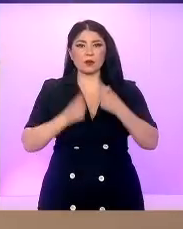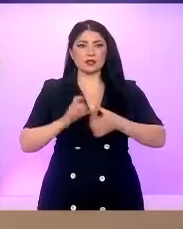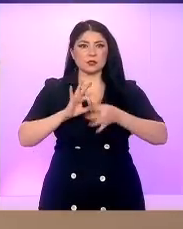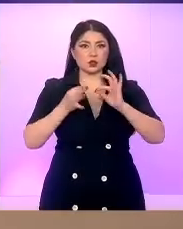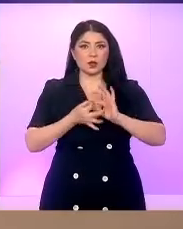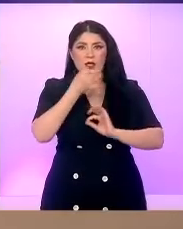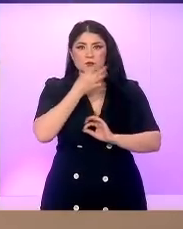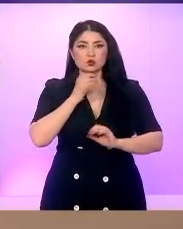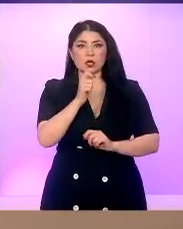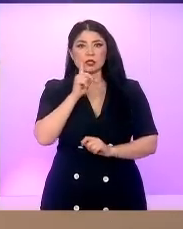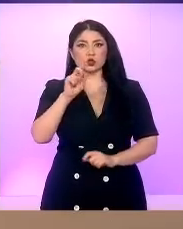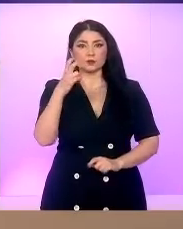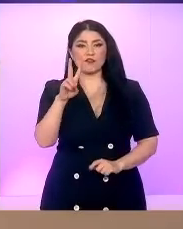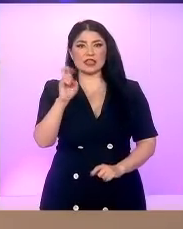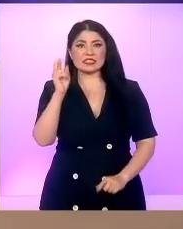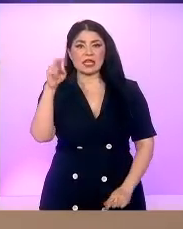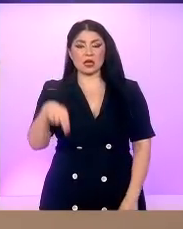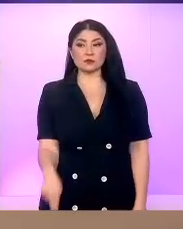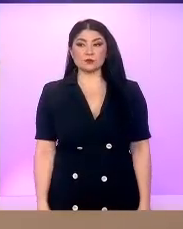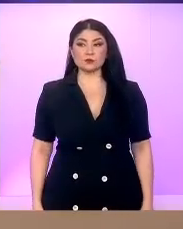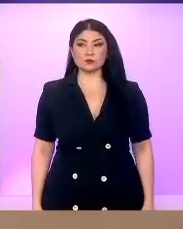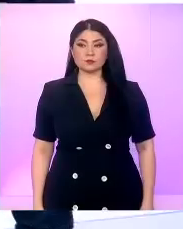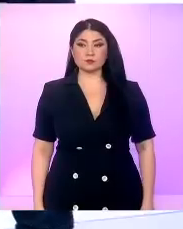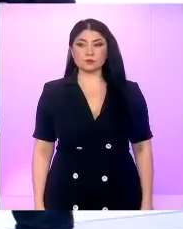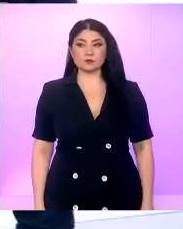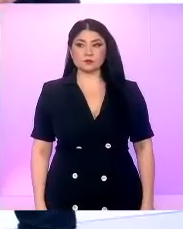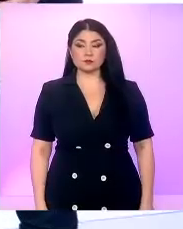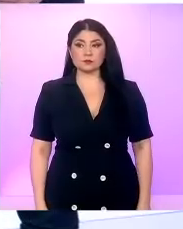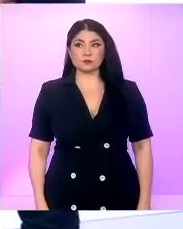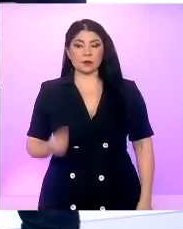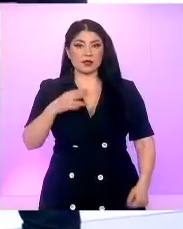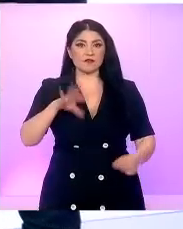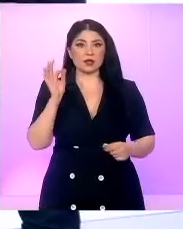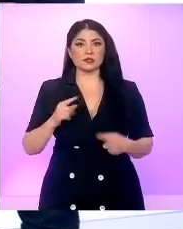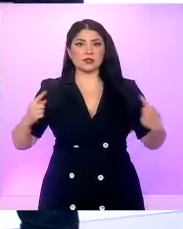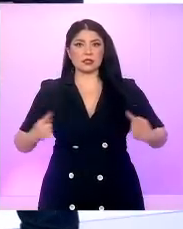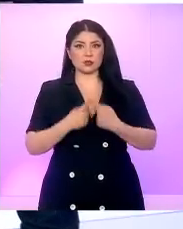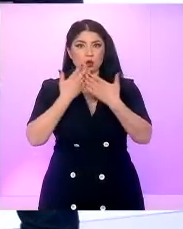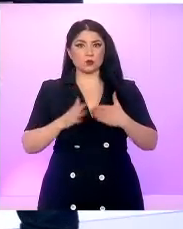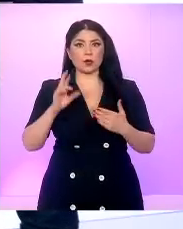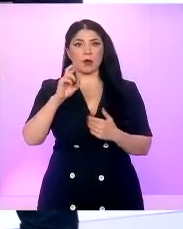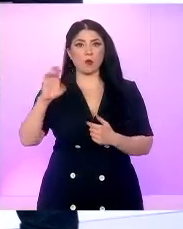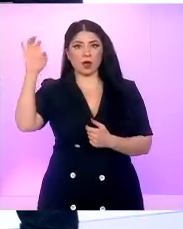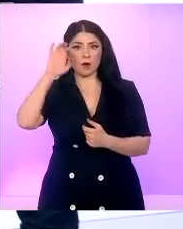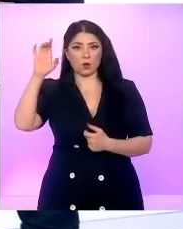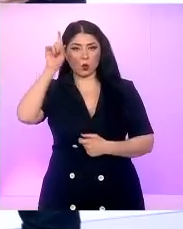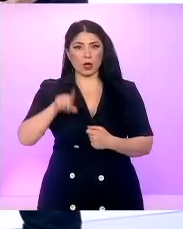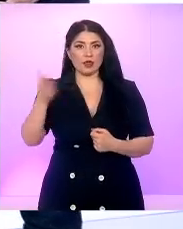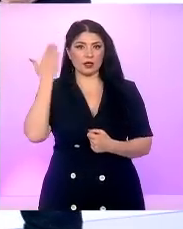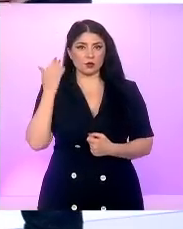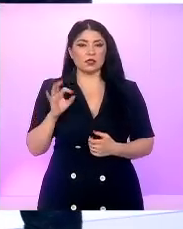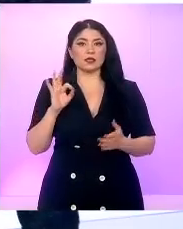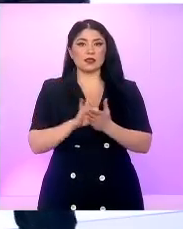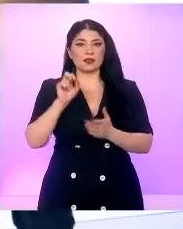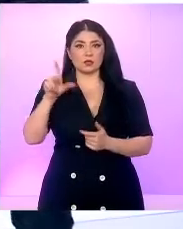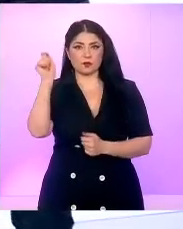acest subiect are jurnalistul Digi24, Valentin Stan. Vali, te rog. Bine v-am găsit. Tensiunile au început în Republica Moldova luna